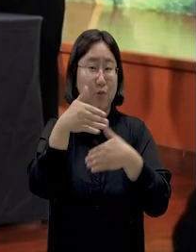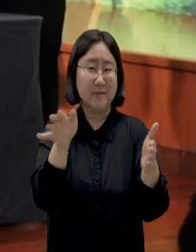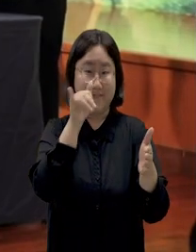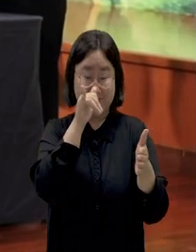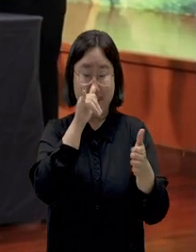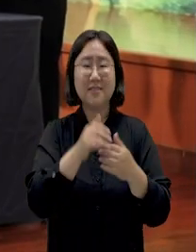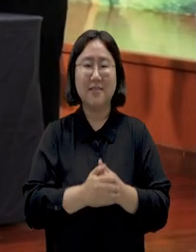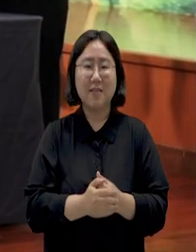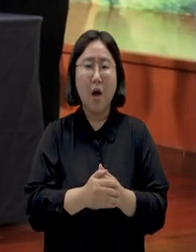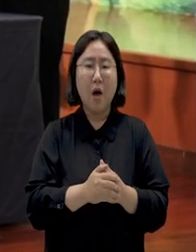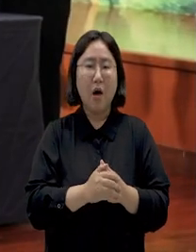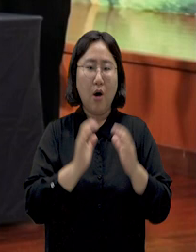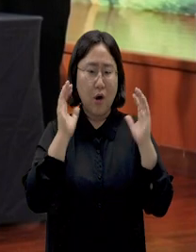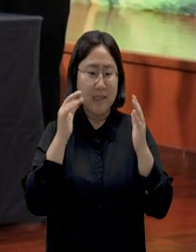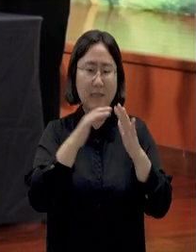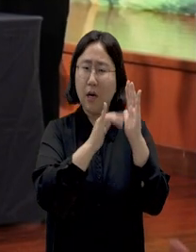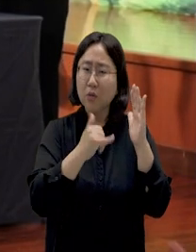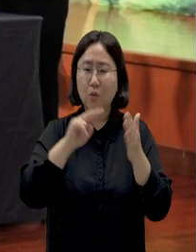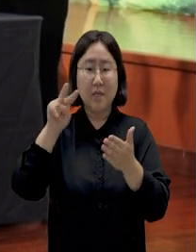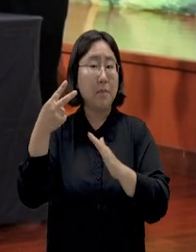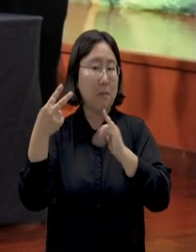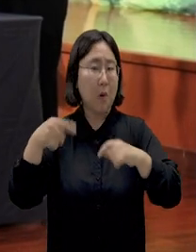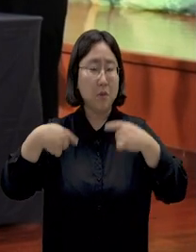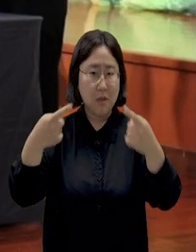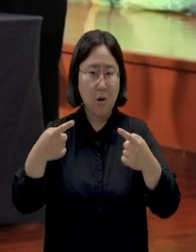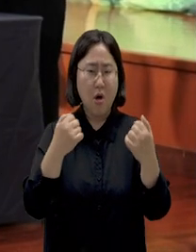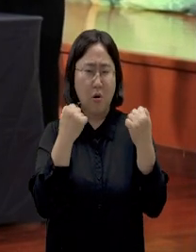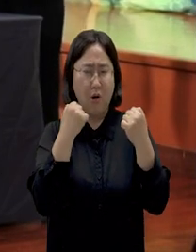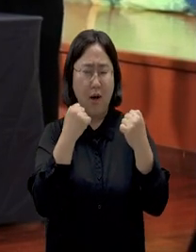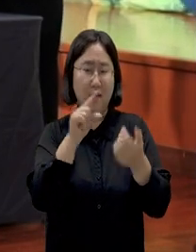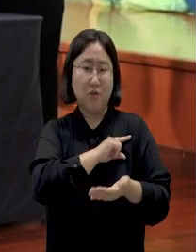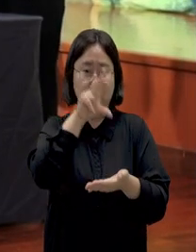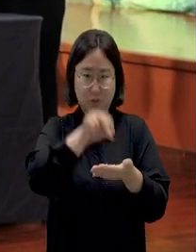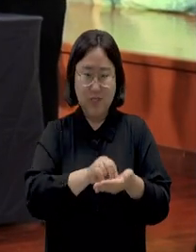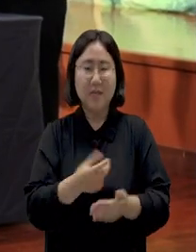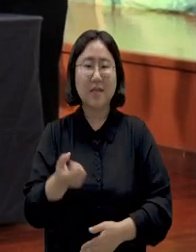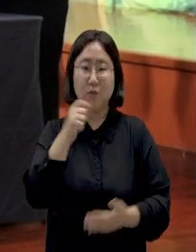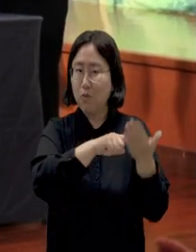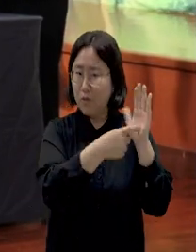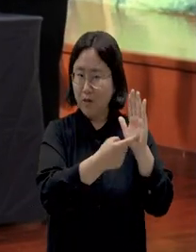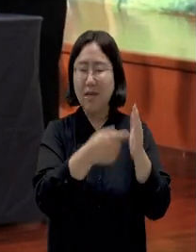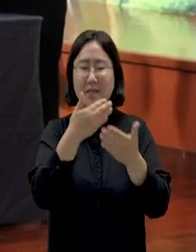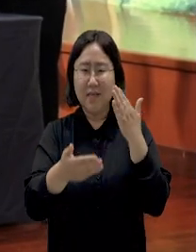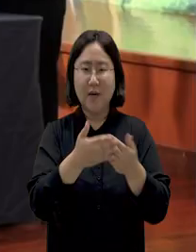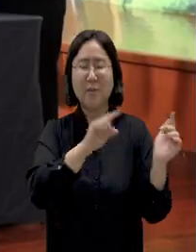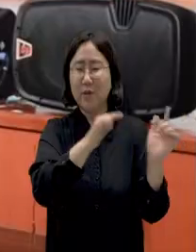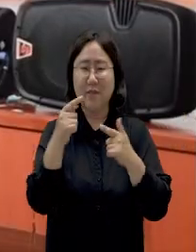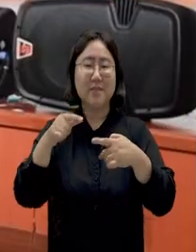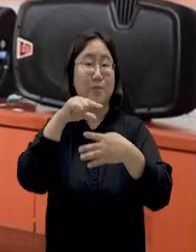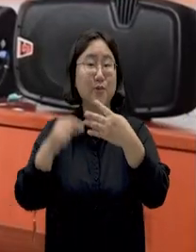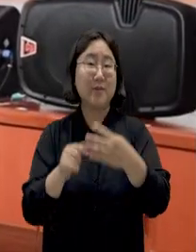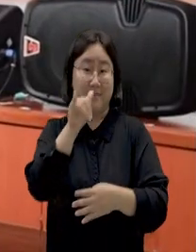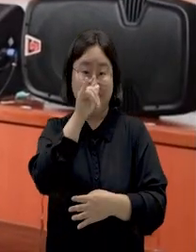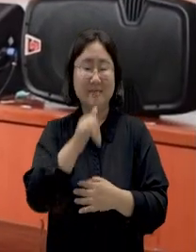열렸는데요. 어린이와 가족 200여 명이 참여해 건강을 주제로 한 인형극과 퀴즈쇼, 체험 등 다채로운